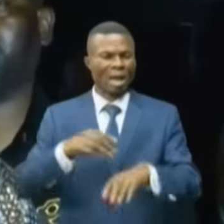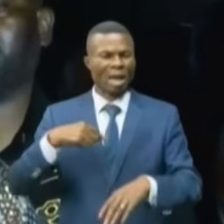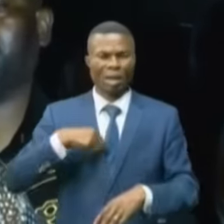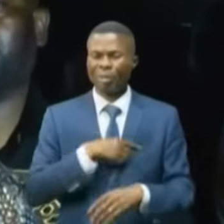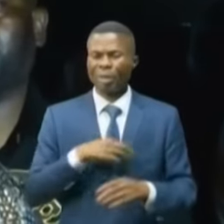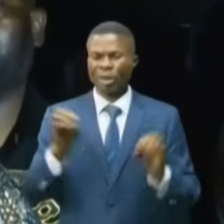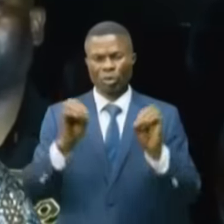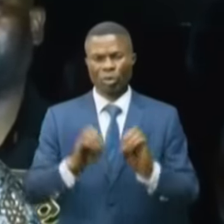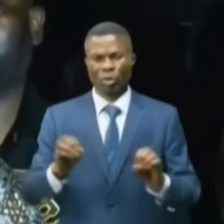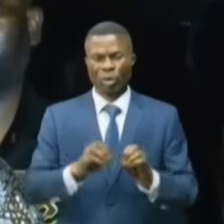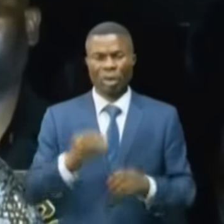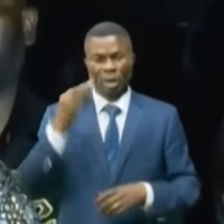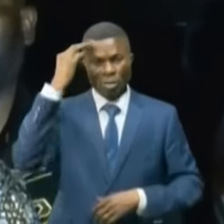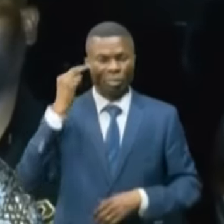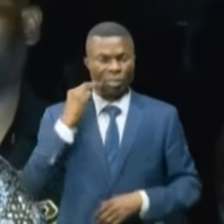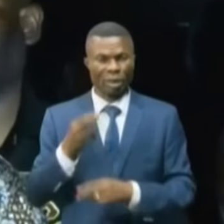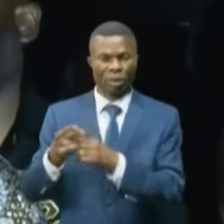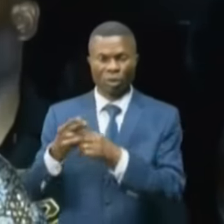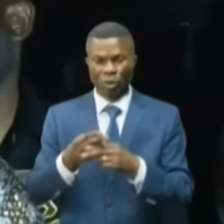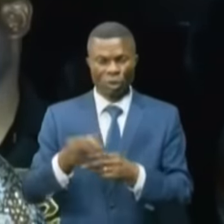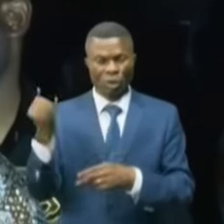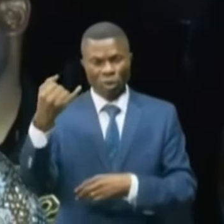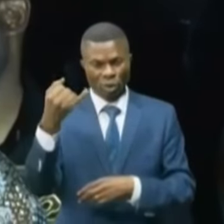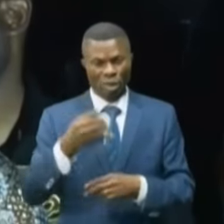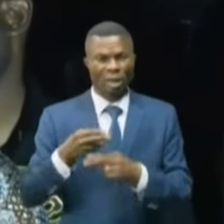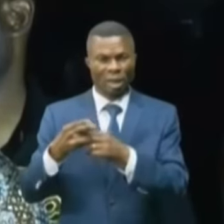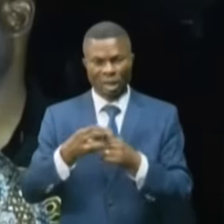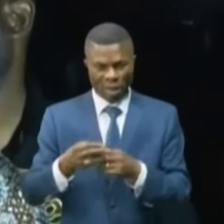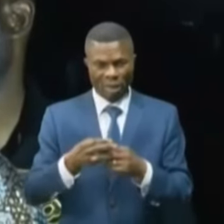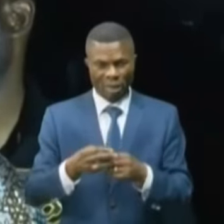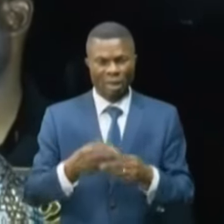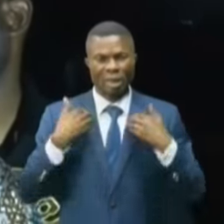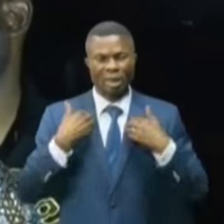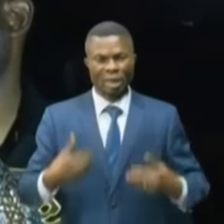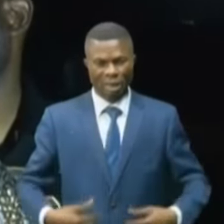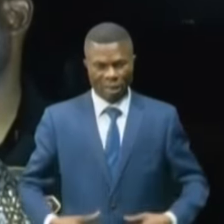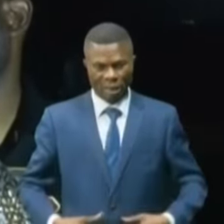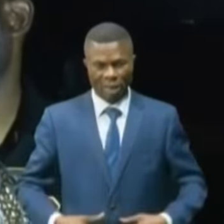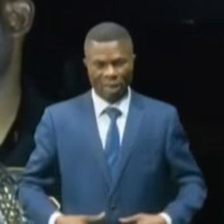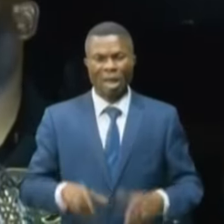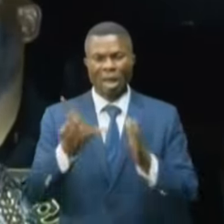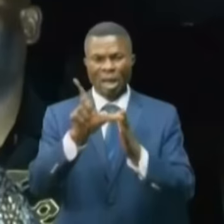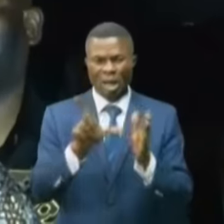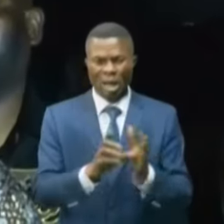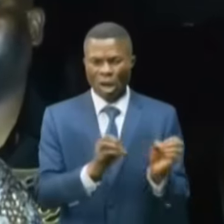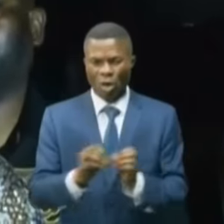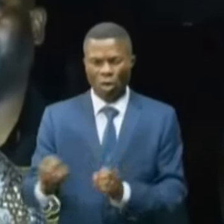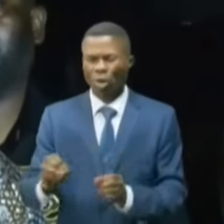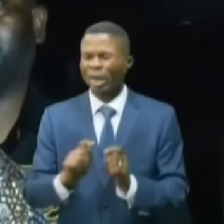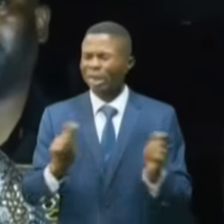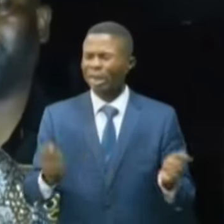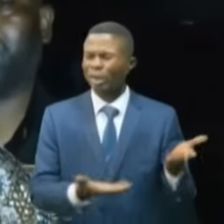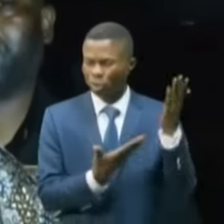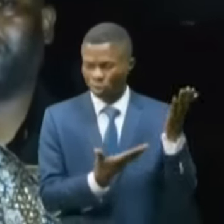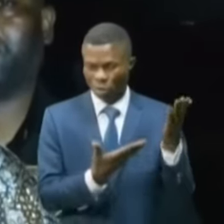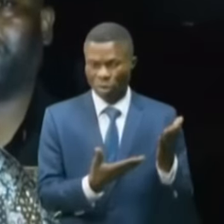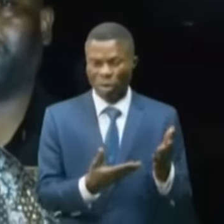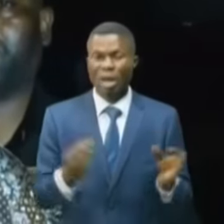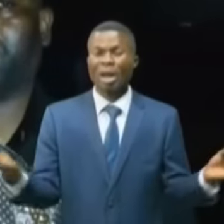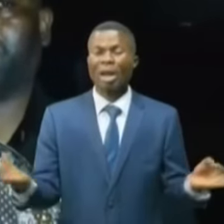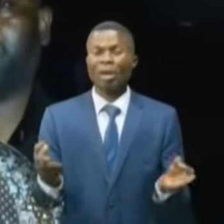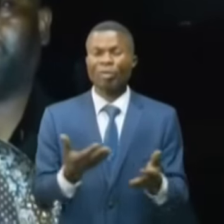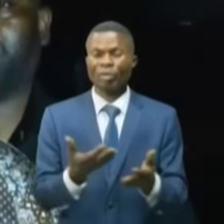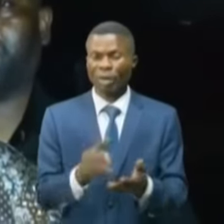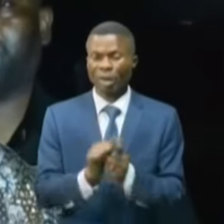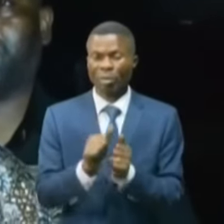de dire la sécurité est la première chose, la sécurité sanitaire, c'est-à-dire l'organisation est très importante. Or manifestement ce n'est pas